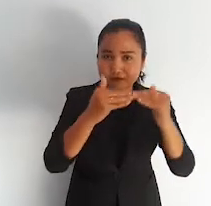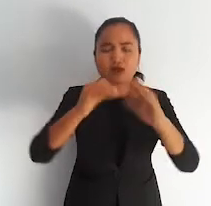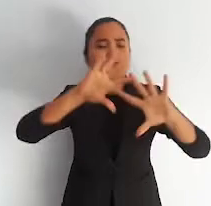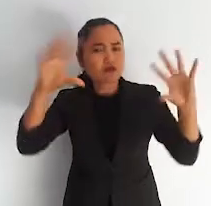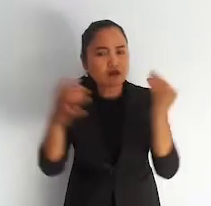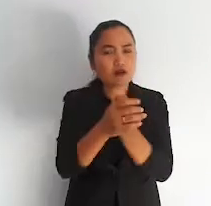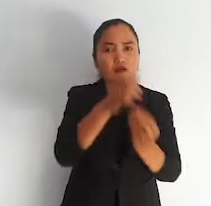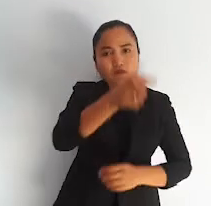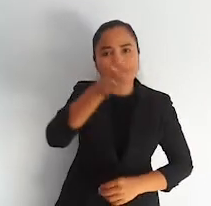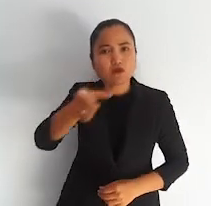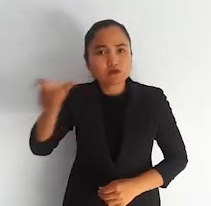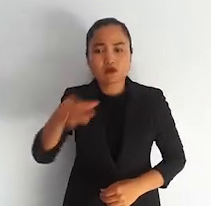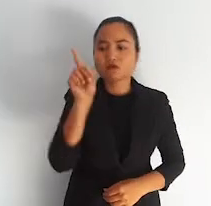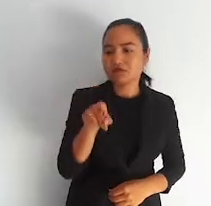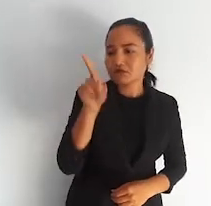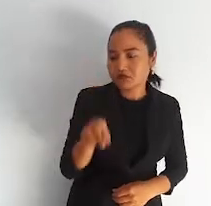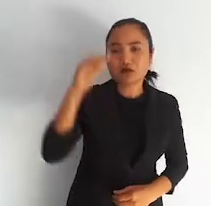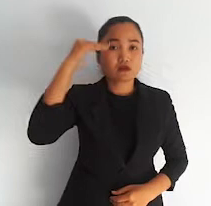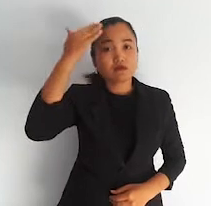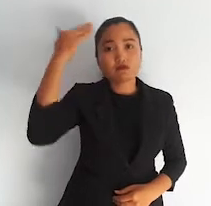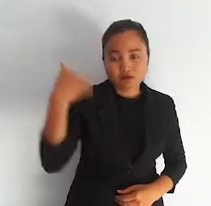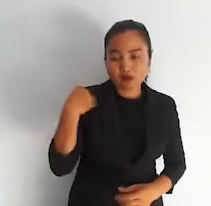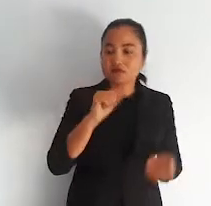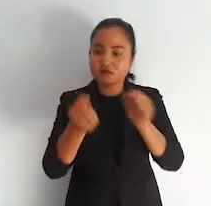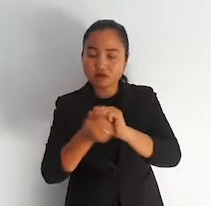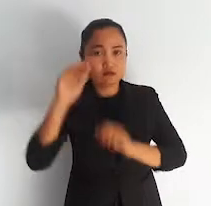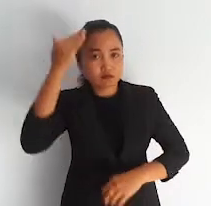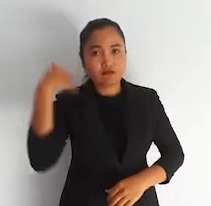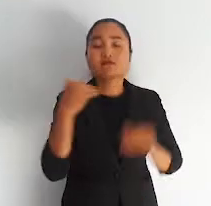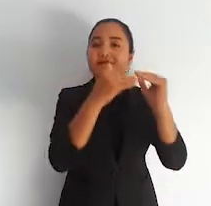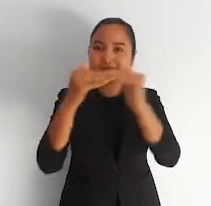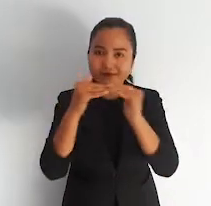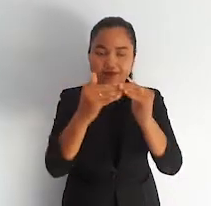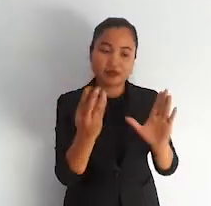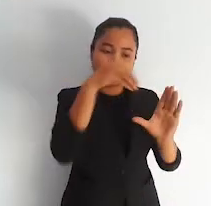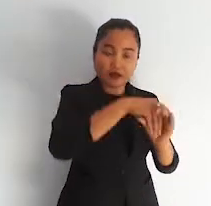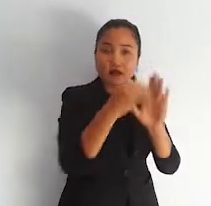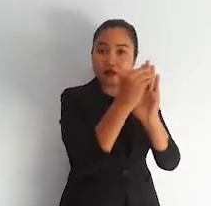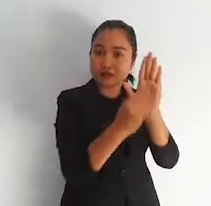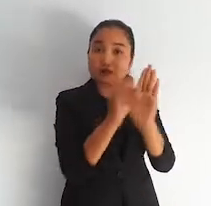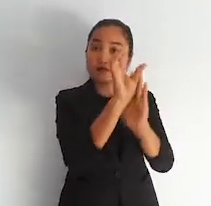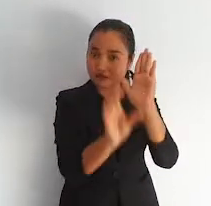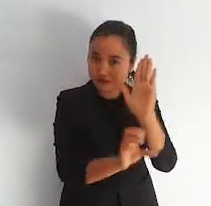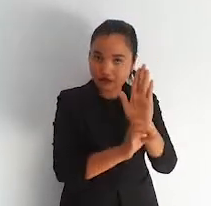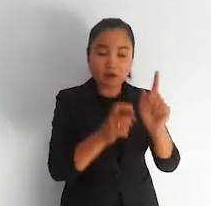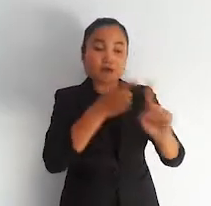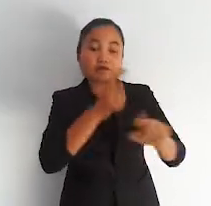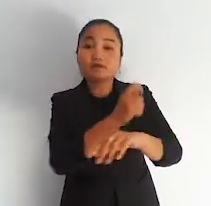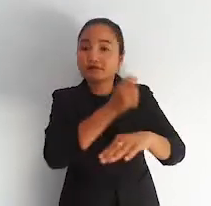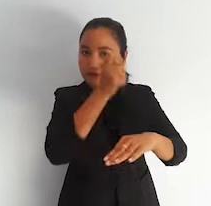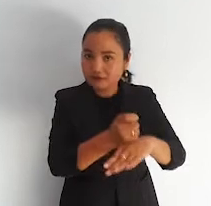គ្រប់រូបមានសិទ្ធិទទួលបាននូវការកំណត់អត្តសញ្ញាណ gender ដោយខ្លួនឯងនៅក្នុងឯកសារផ្លូវច្បាប់នានាដែលចេញដោយរដ្ឋ